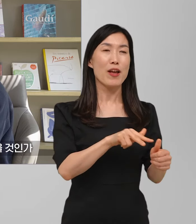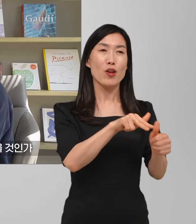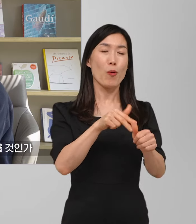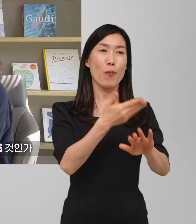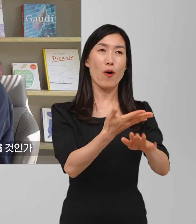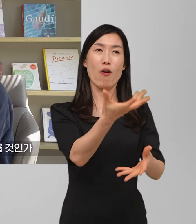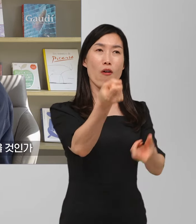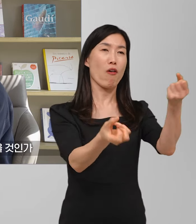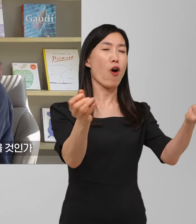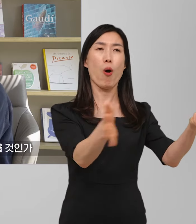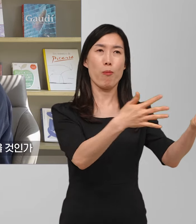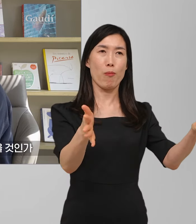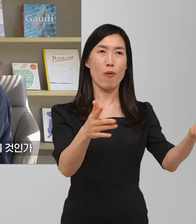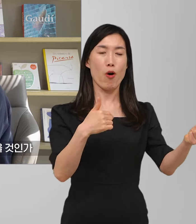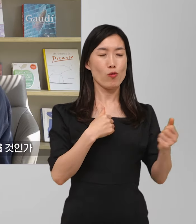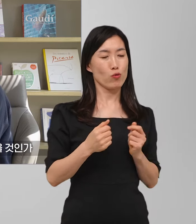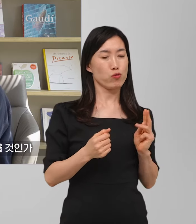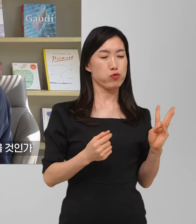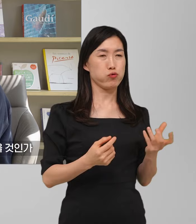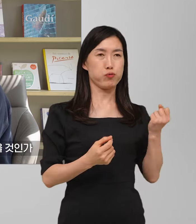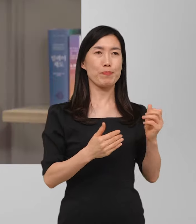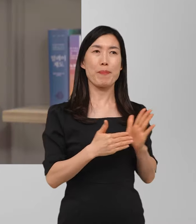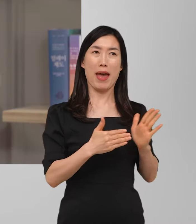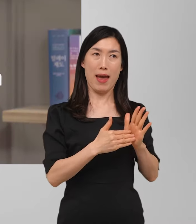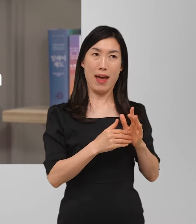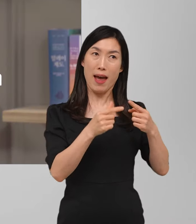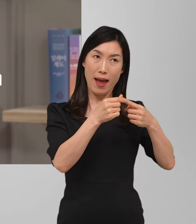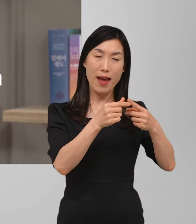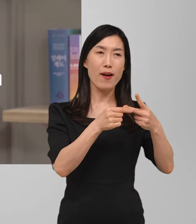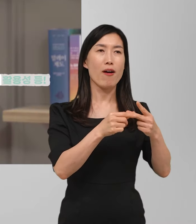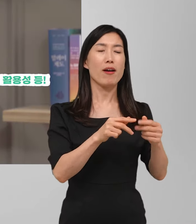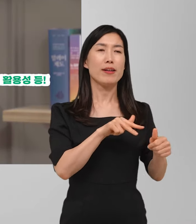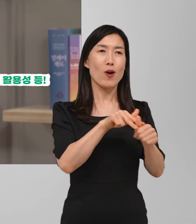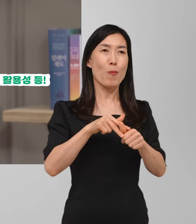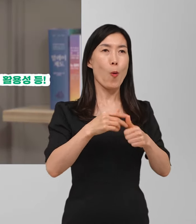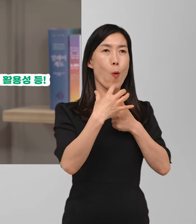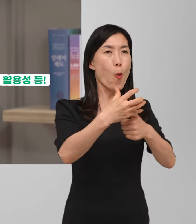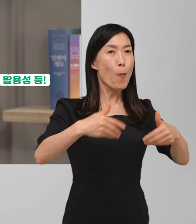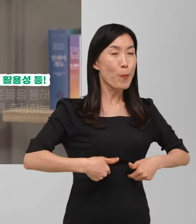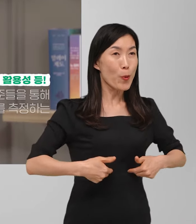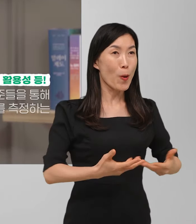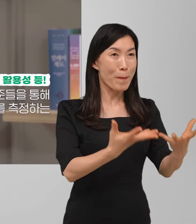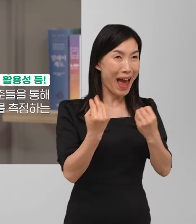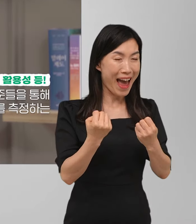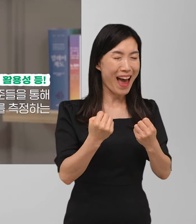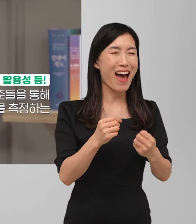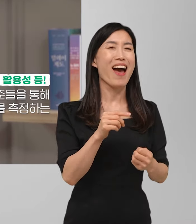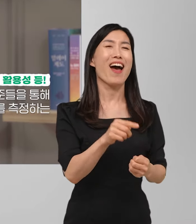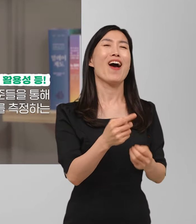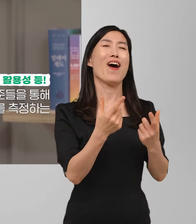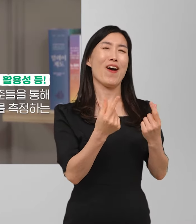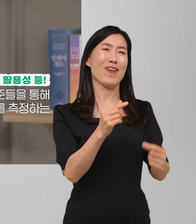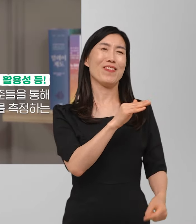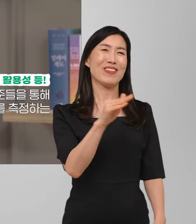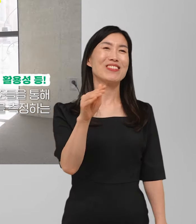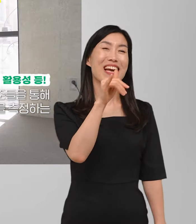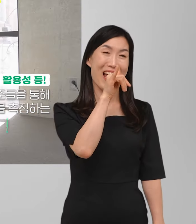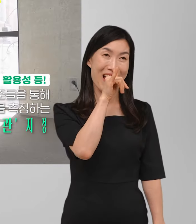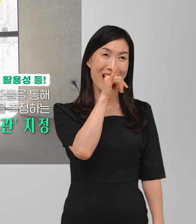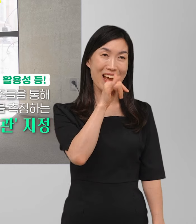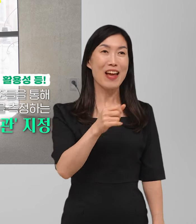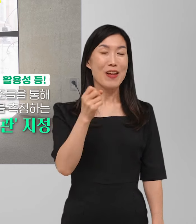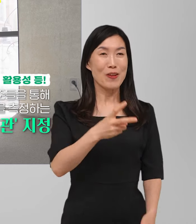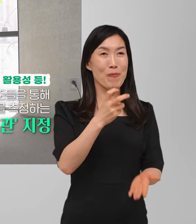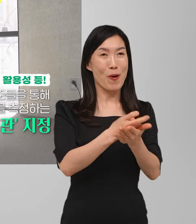식으로 하면 정확한 시장 가격을 매길 수 있을 것인가, 데이터의 희소성이라든가 활용성, 그리고 여러 가지 그 기준들을 통해서